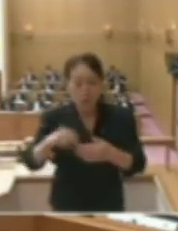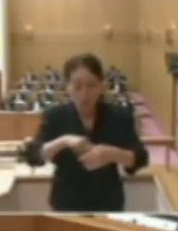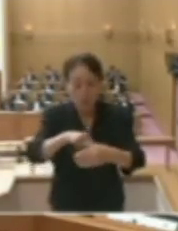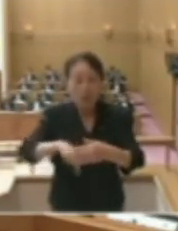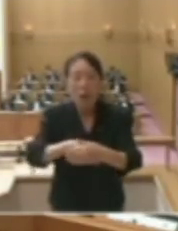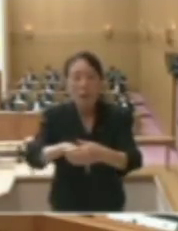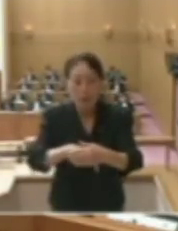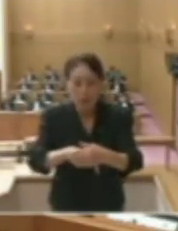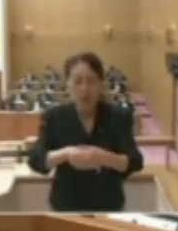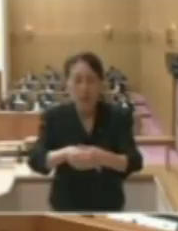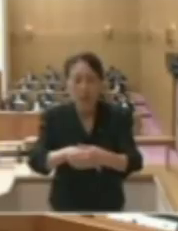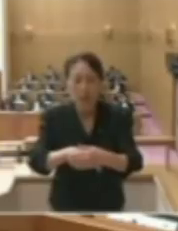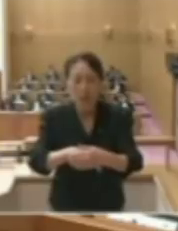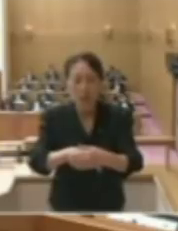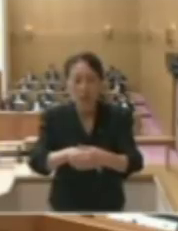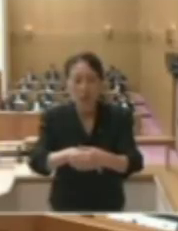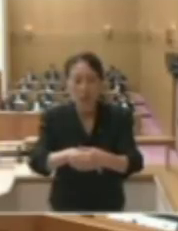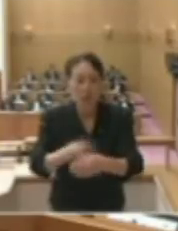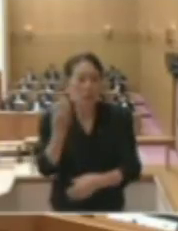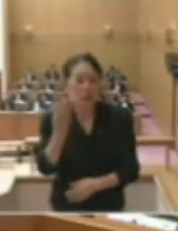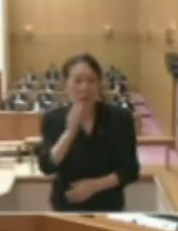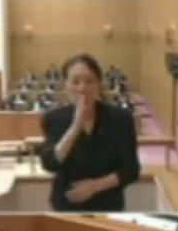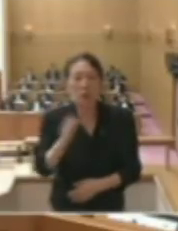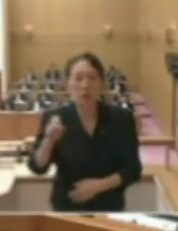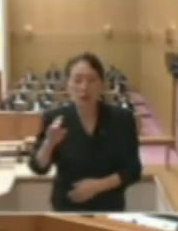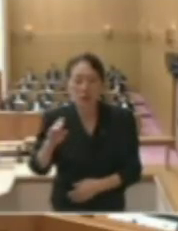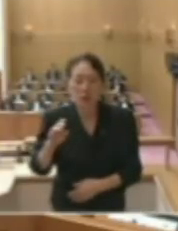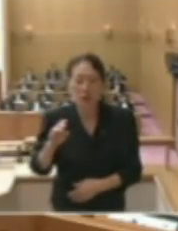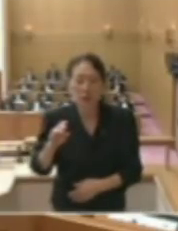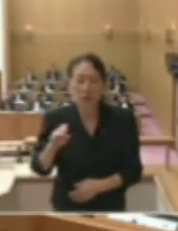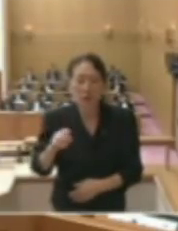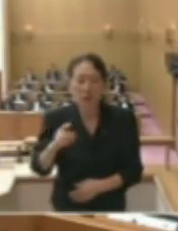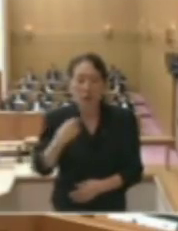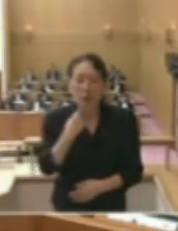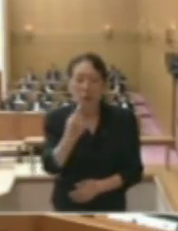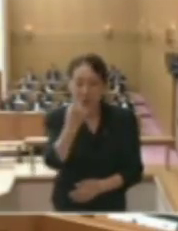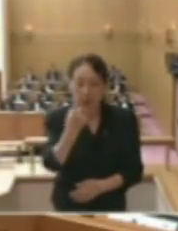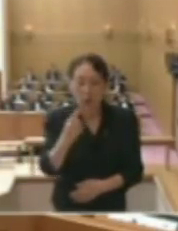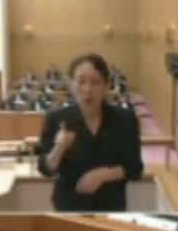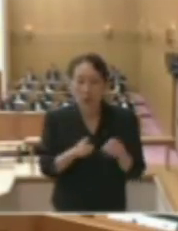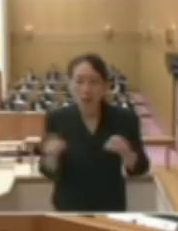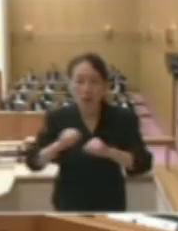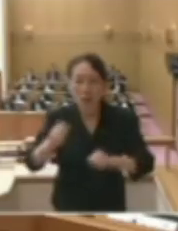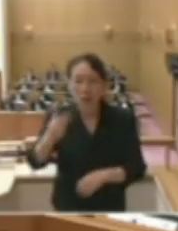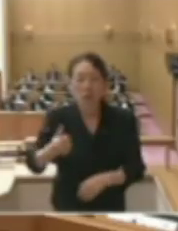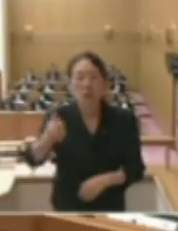よ。 質問してください。 もう一回言いますよ。枝広市長、